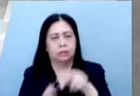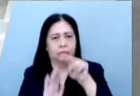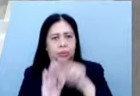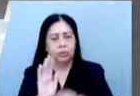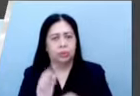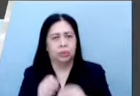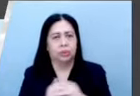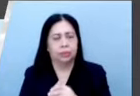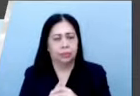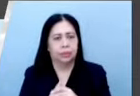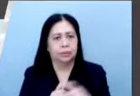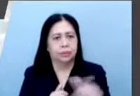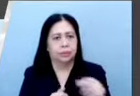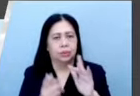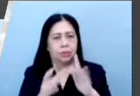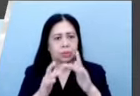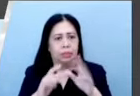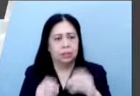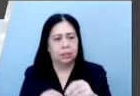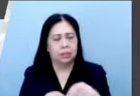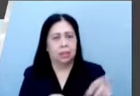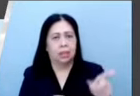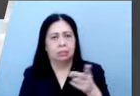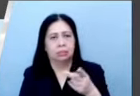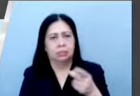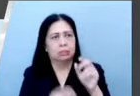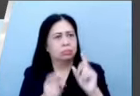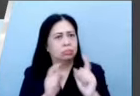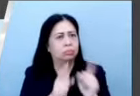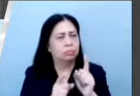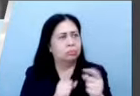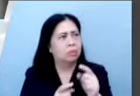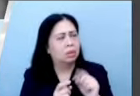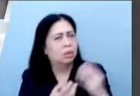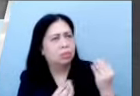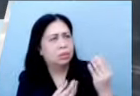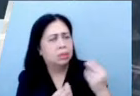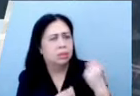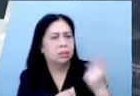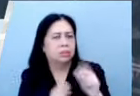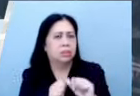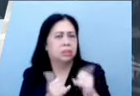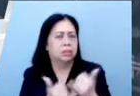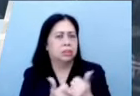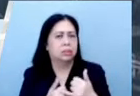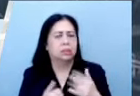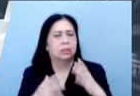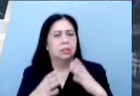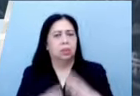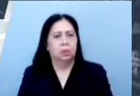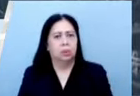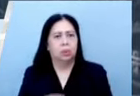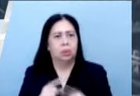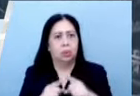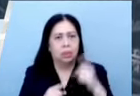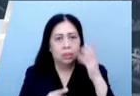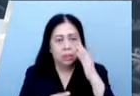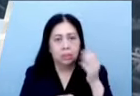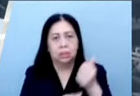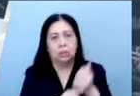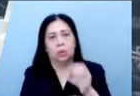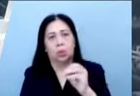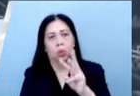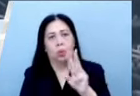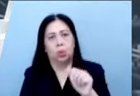sa social media at sa manning agency lang daw nakikibalita. Kaya naman tila napanatag ang kanyang loob nang malaman mismo sa OWA ang kalagayan ng